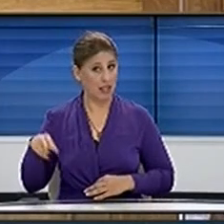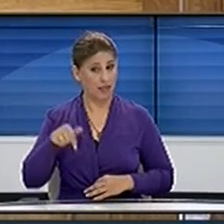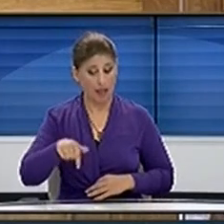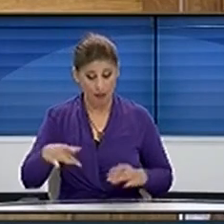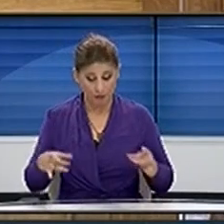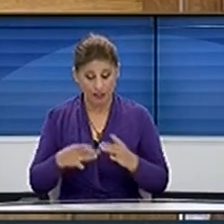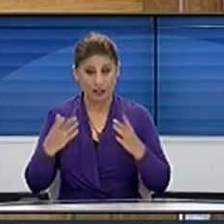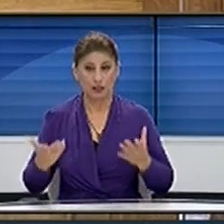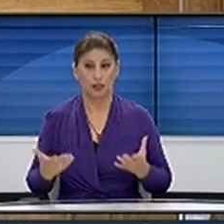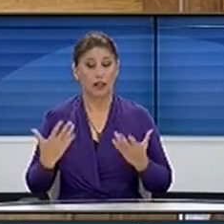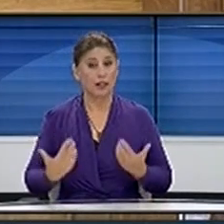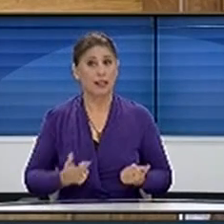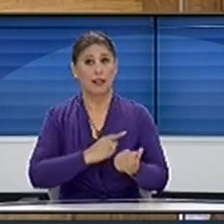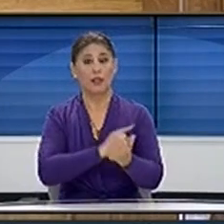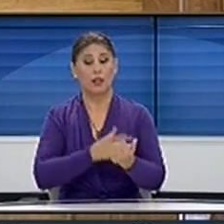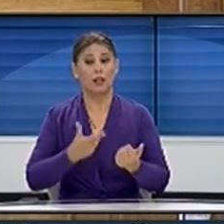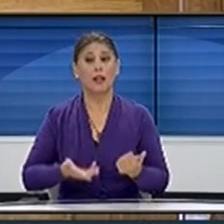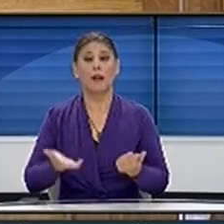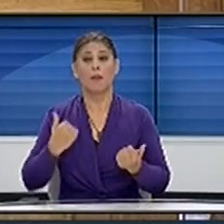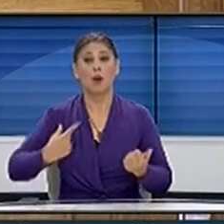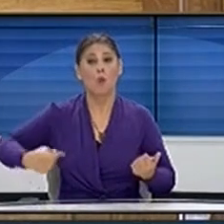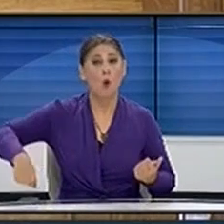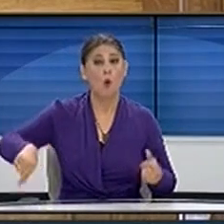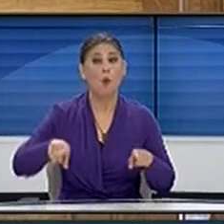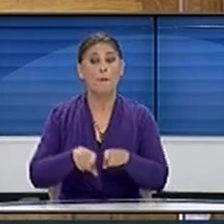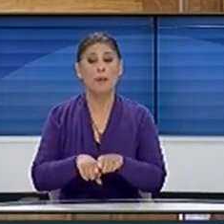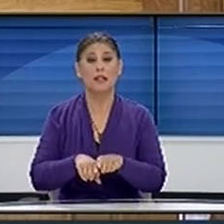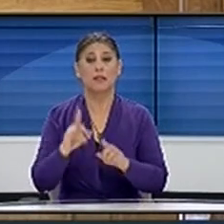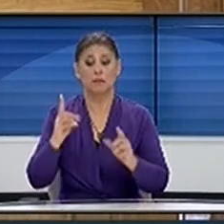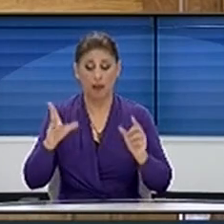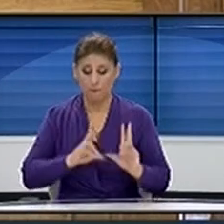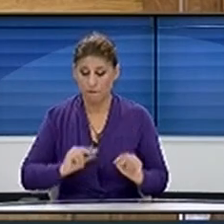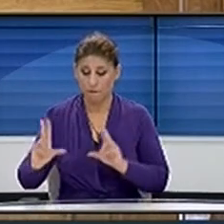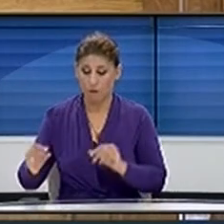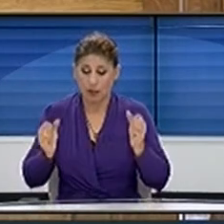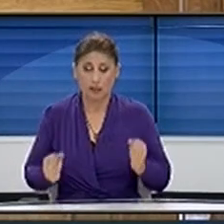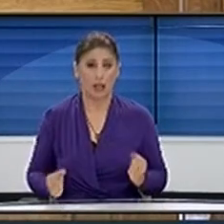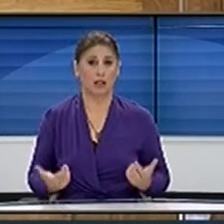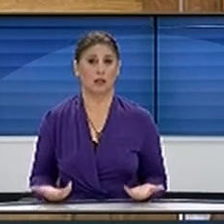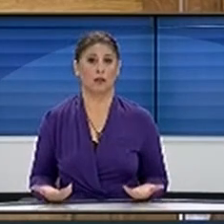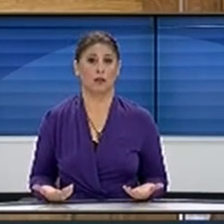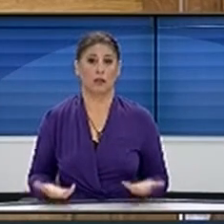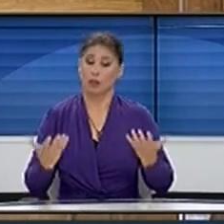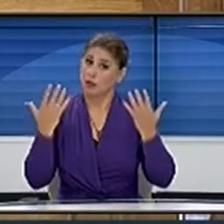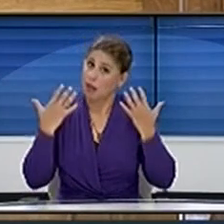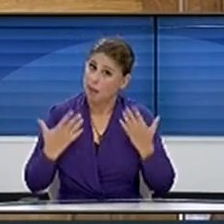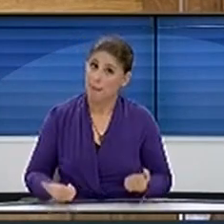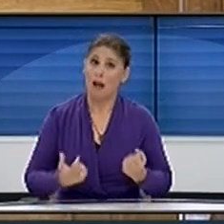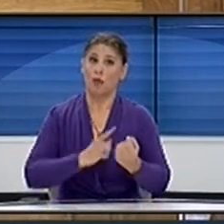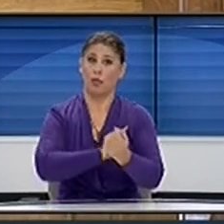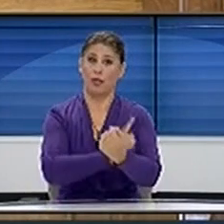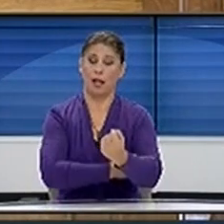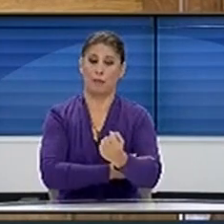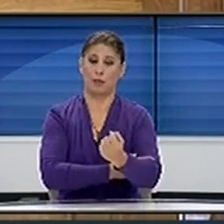συγκυρία είναι δυνατόν να μην έχουμε όλοι μαζί μια κοινή στάση. Να υπάρχουν